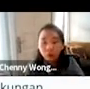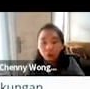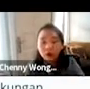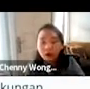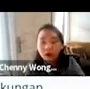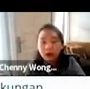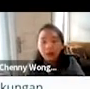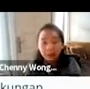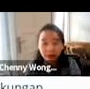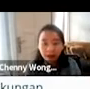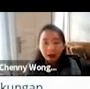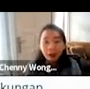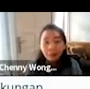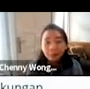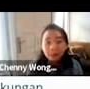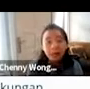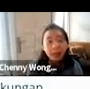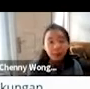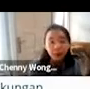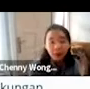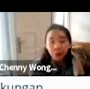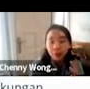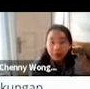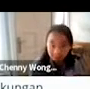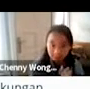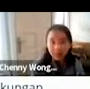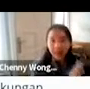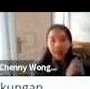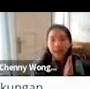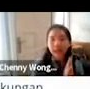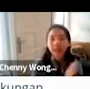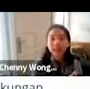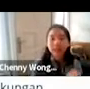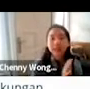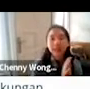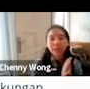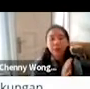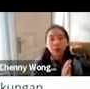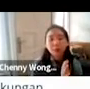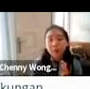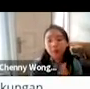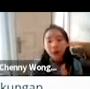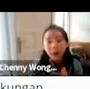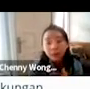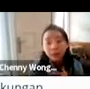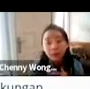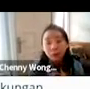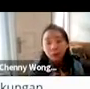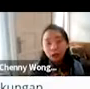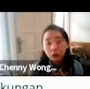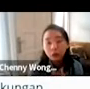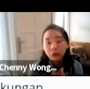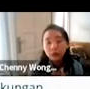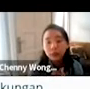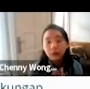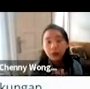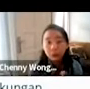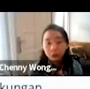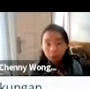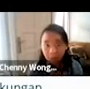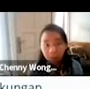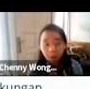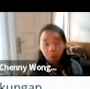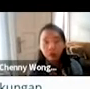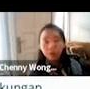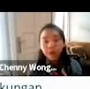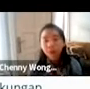tersebut secara utuh akhirnya selain kemudian menyesatkan ya secara jelas tapi juga bisa memperlambat terwujudnya konsumsi